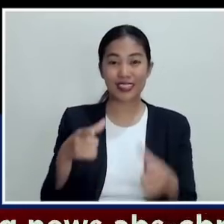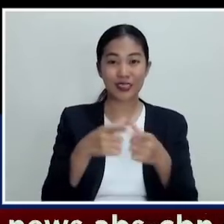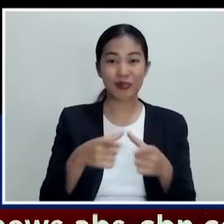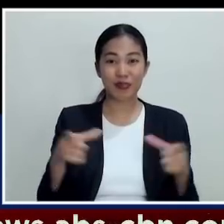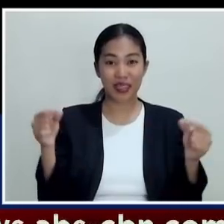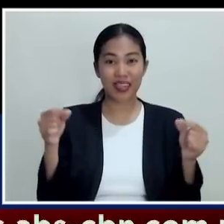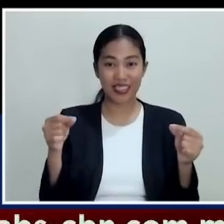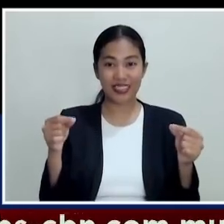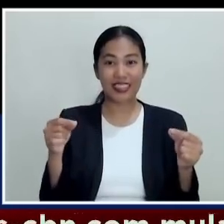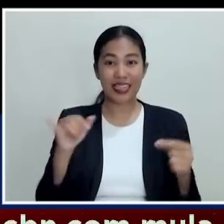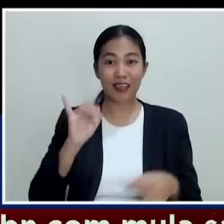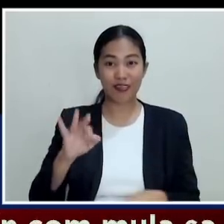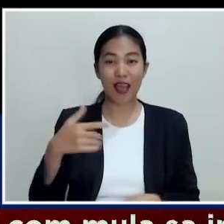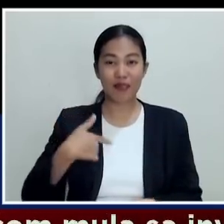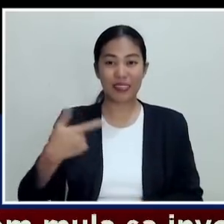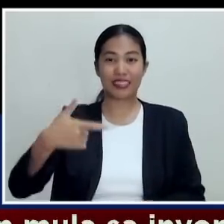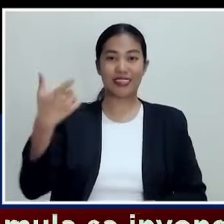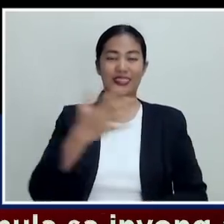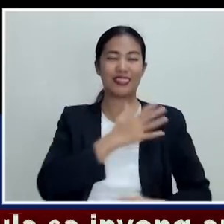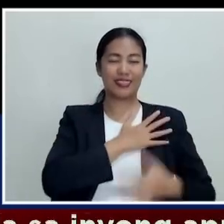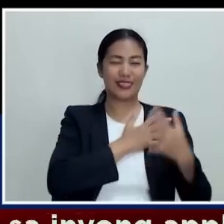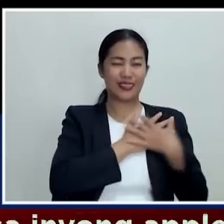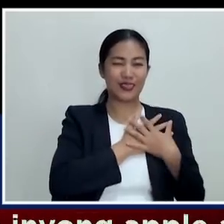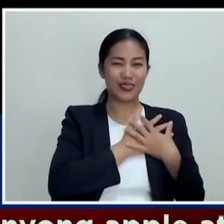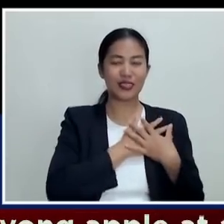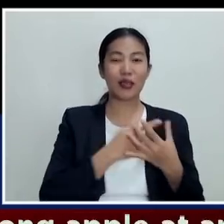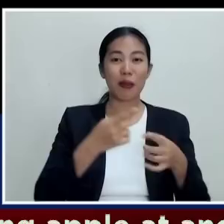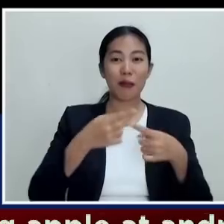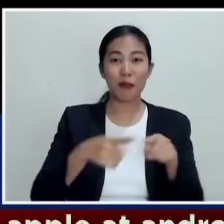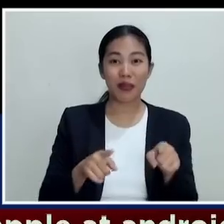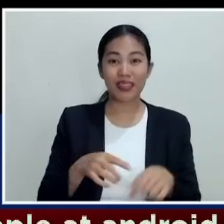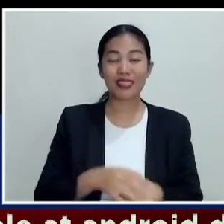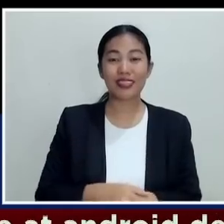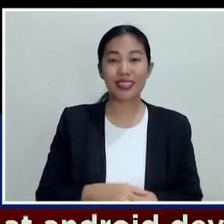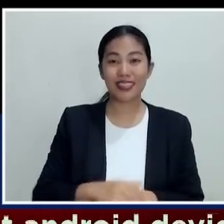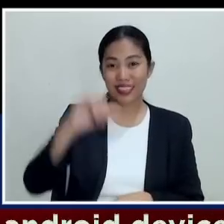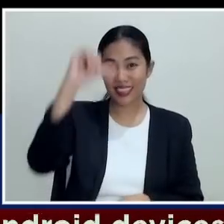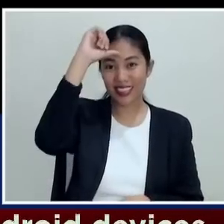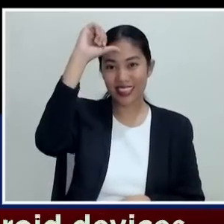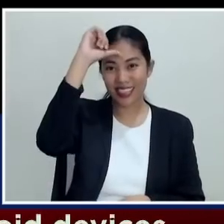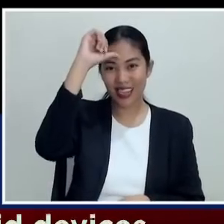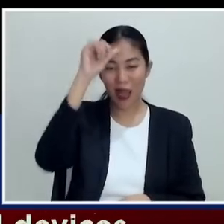bala. Pero sa India, may pa-dance number pa.